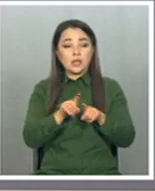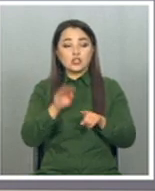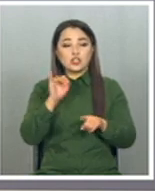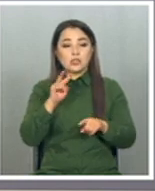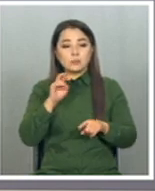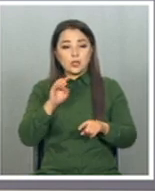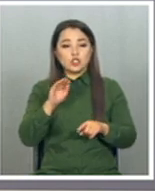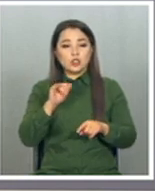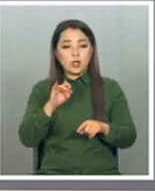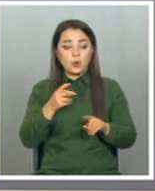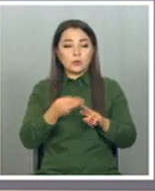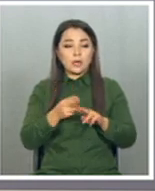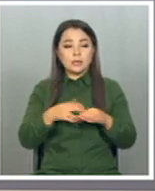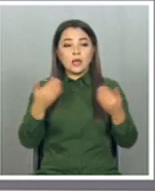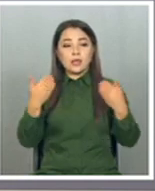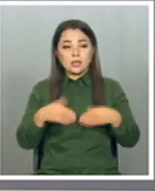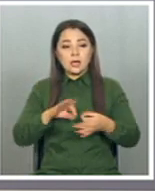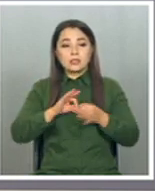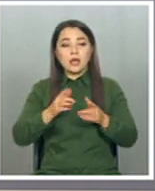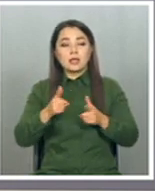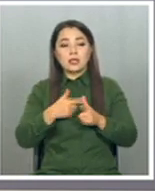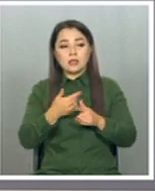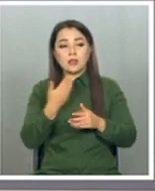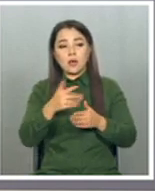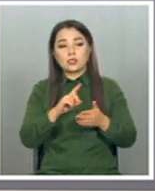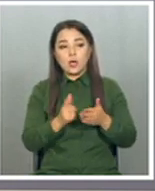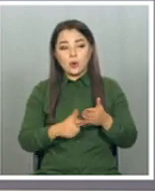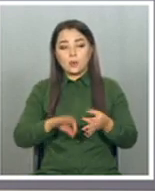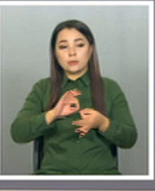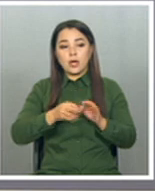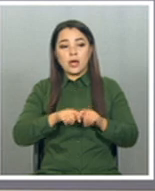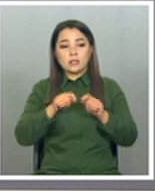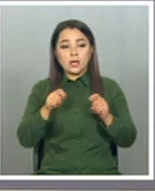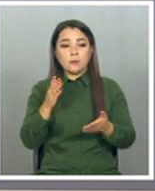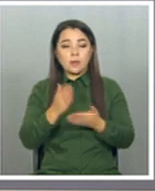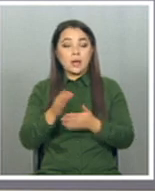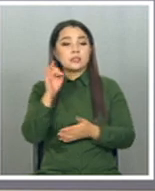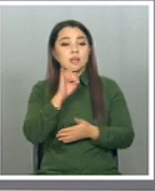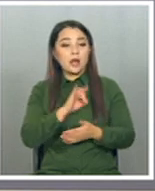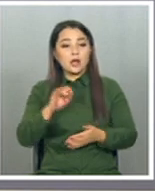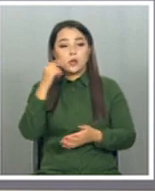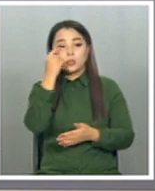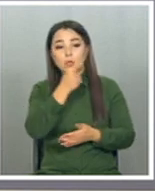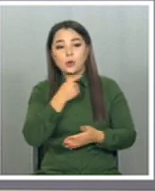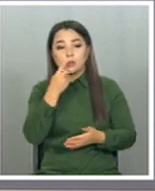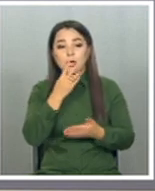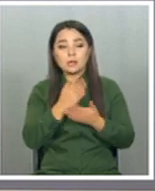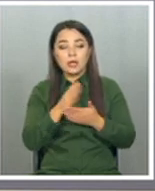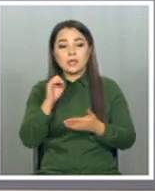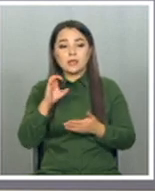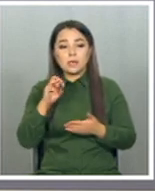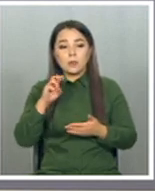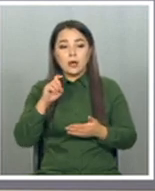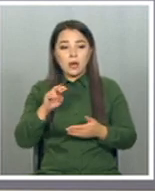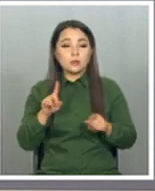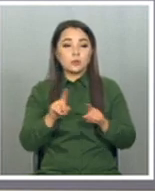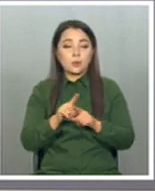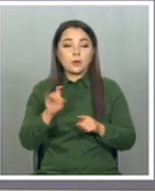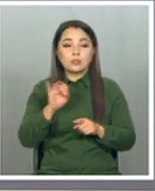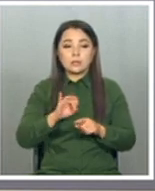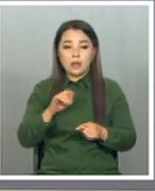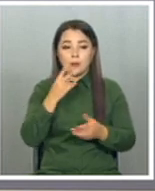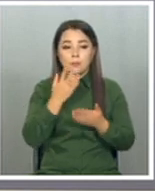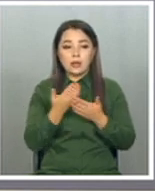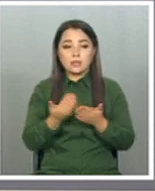жыраудың еңсегей бойлы ер есім деген толғауына арқау болған тарихи тұлға Есімхан туралы да мәлімет